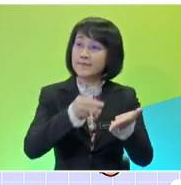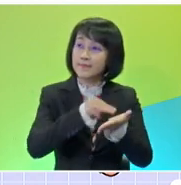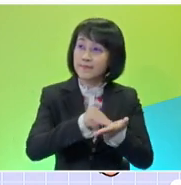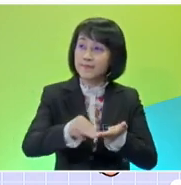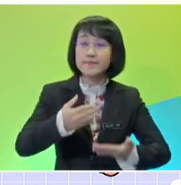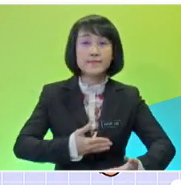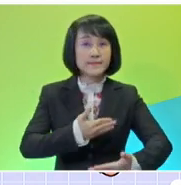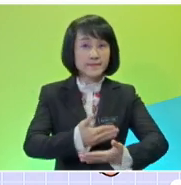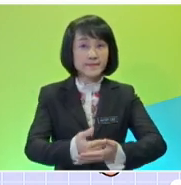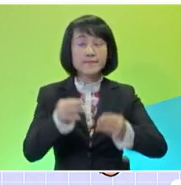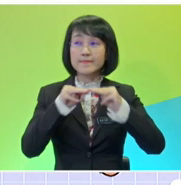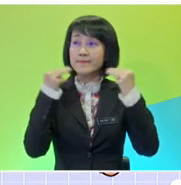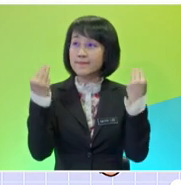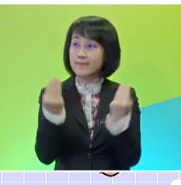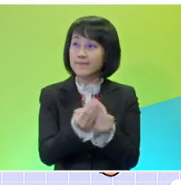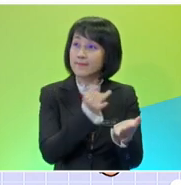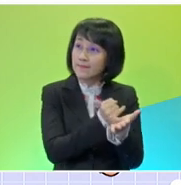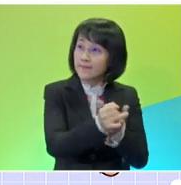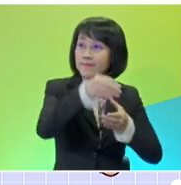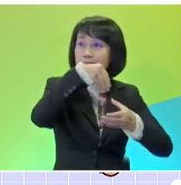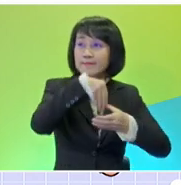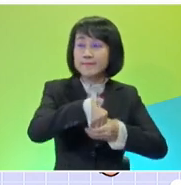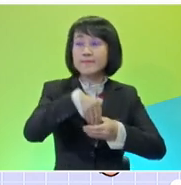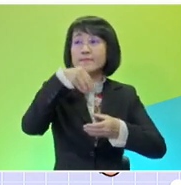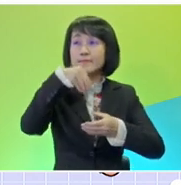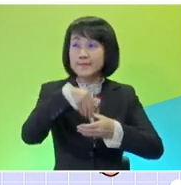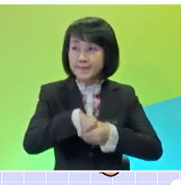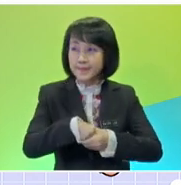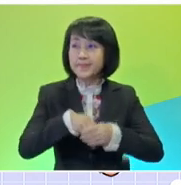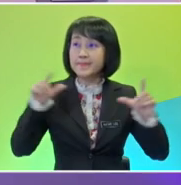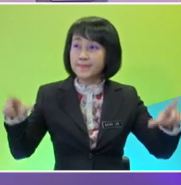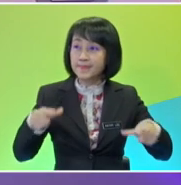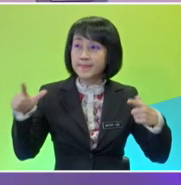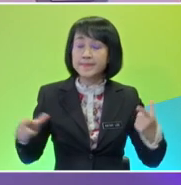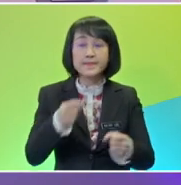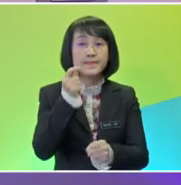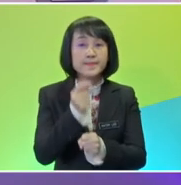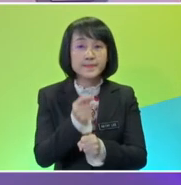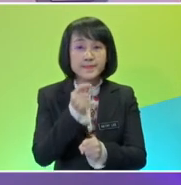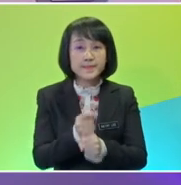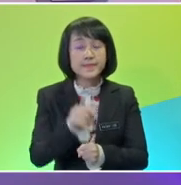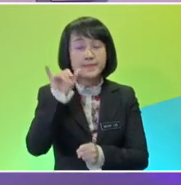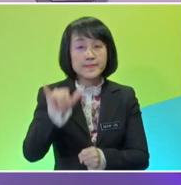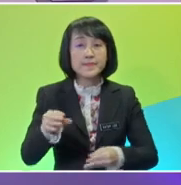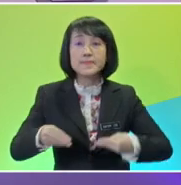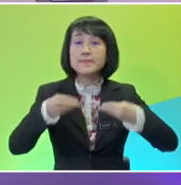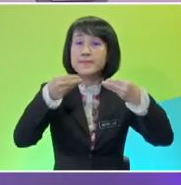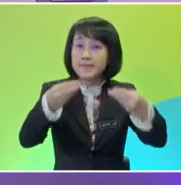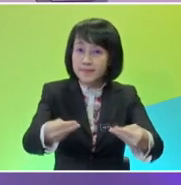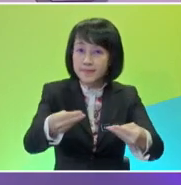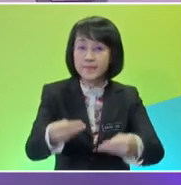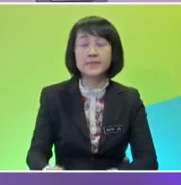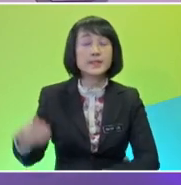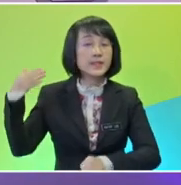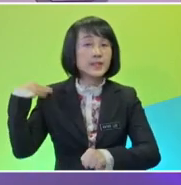berintegrity dalam melaksanakan apel juga tugas yang diamanahkan jadi murid-murid ah ini adalah antara kepentingan